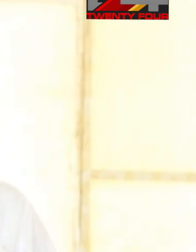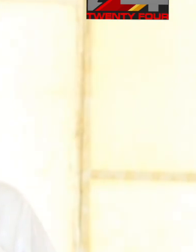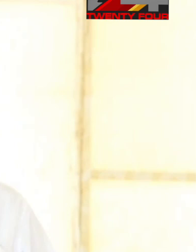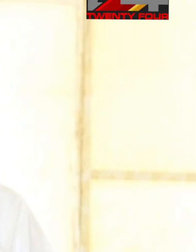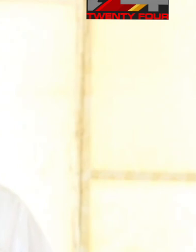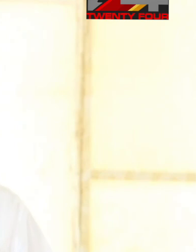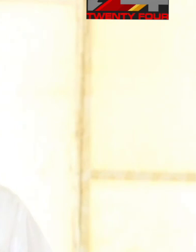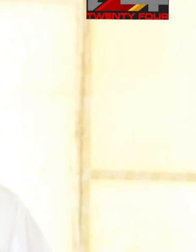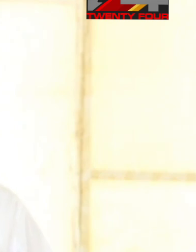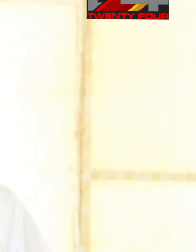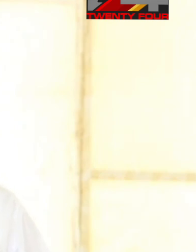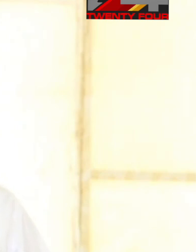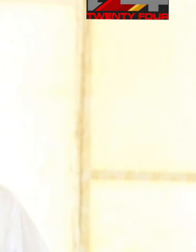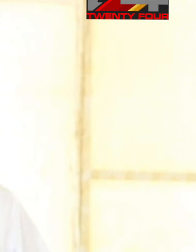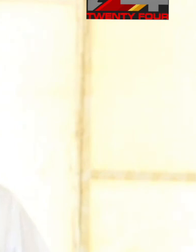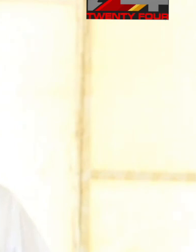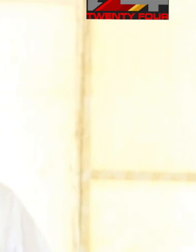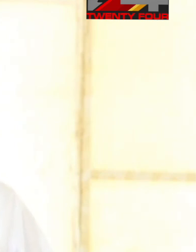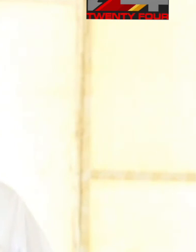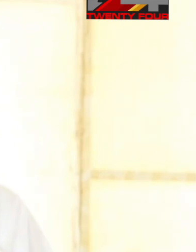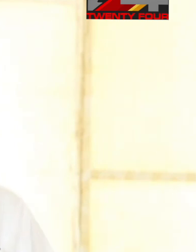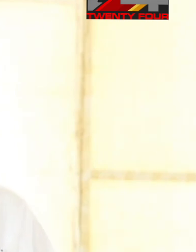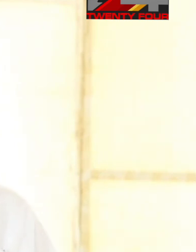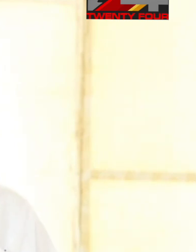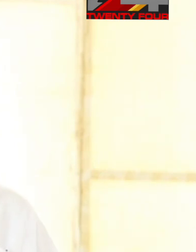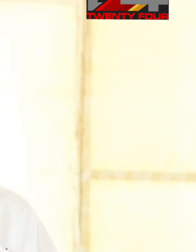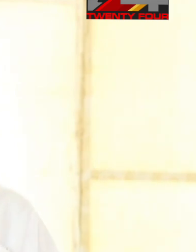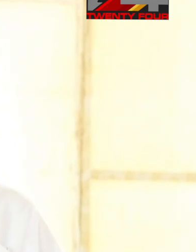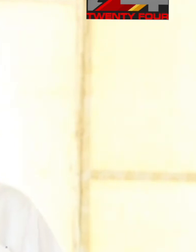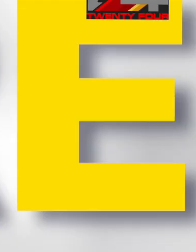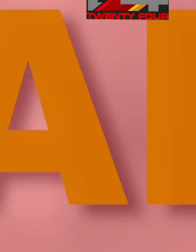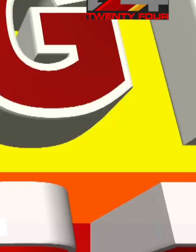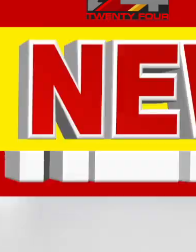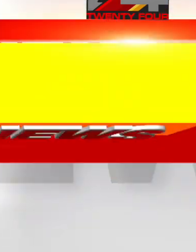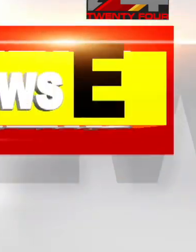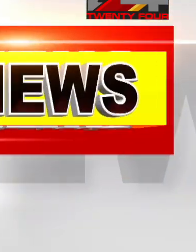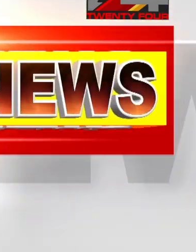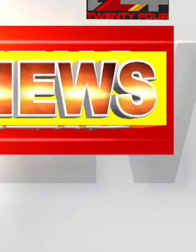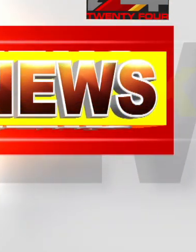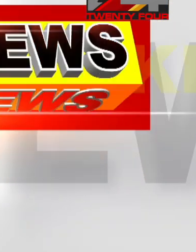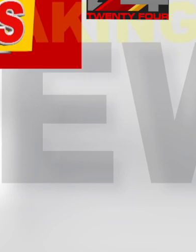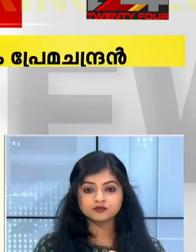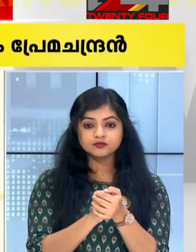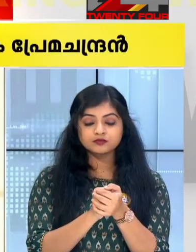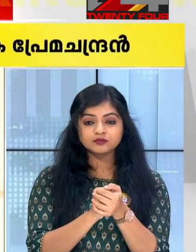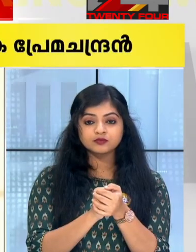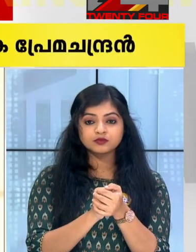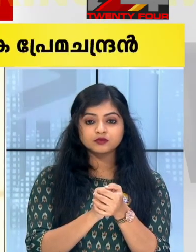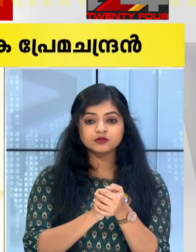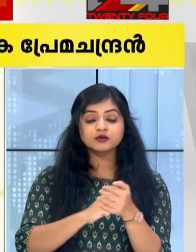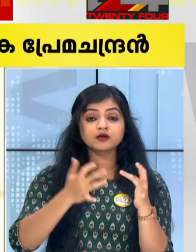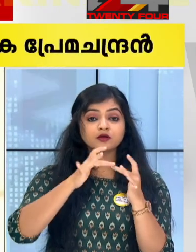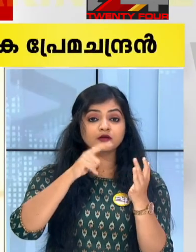മേൽപ്പാലത്തിന്റെ നിർമ്മാണ ഉദ്ഘാടനം പ്രധാനമന്ത്രി നരേന്ദ്രമോദി നിർവഹിച്ചത്. ഓൺലൈൻ വഴിയായിരുന്നു ഈ ഉദ്ഘാടന കർമ്മം നിർവഹിച്ചത്. ഈ